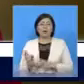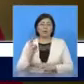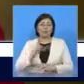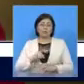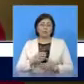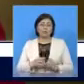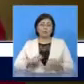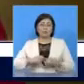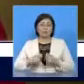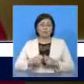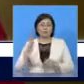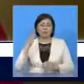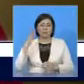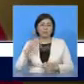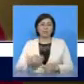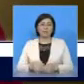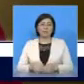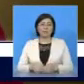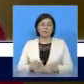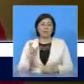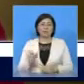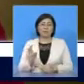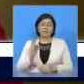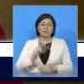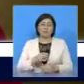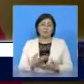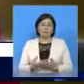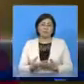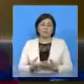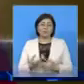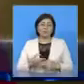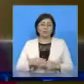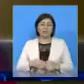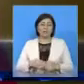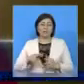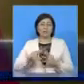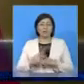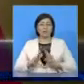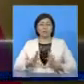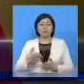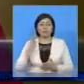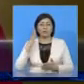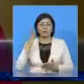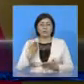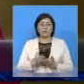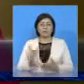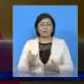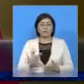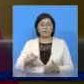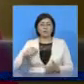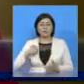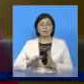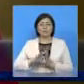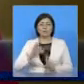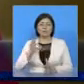мәселесін, проблемасын білмейтін біреулерді қоя салады. Ол адам не ауылды білмейді, не ауылдың жағдайын білмейді. Ал мына халық сайласа, өздері